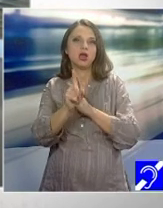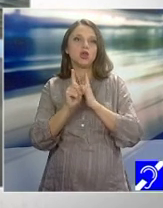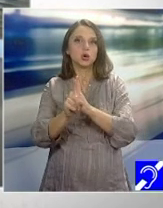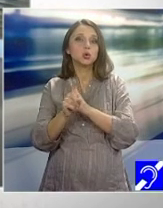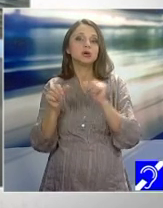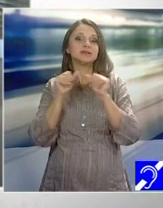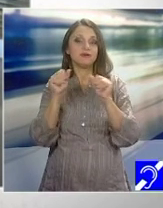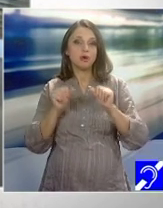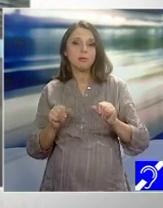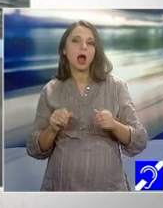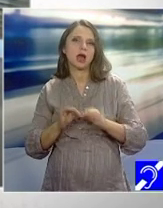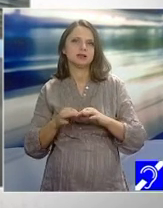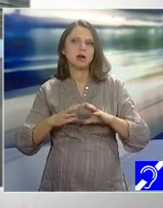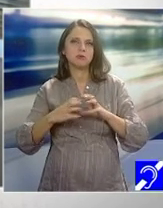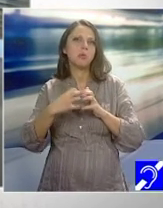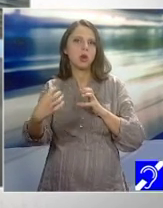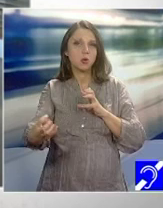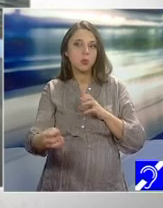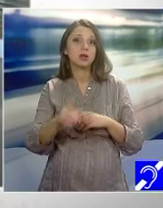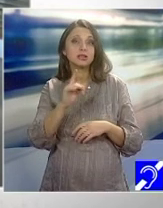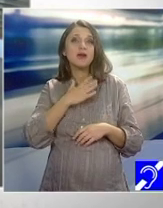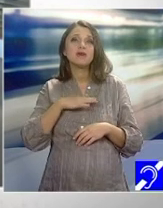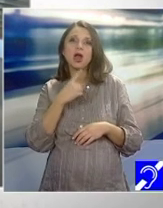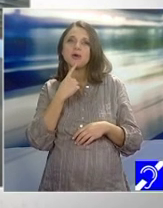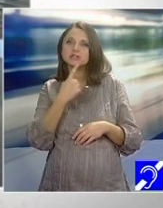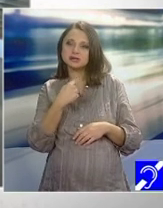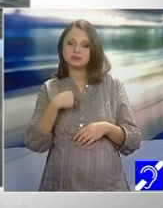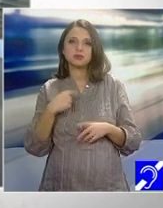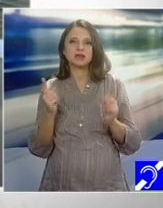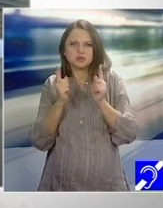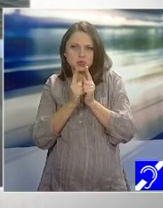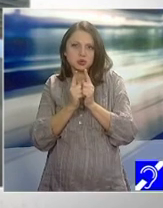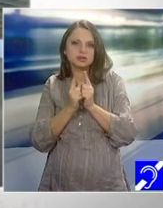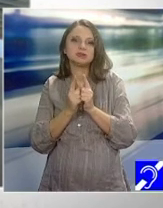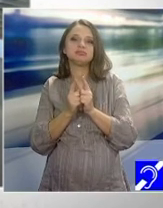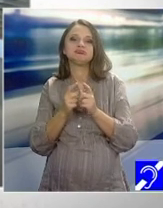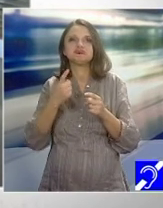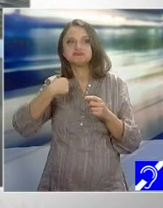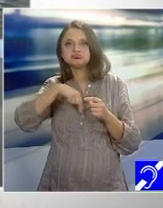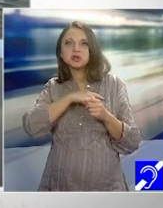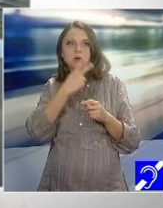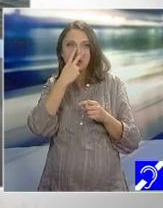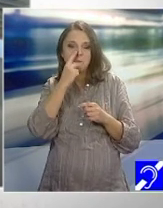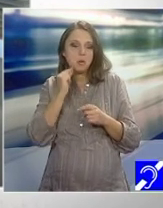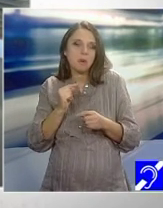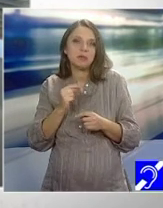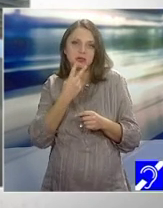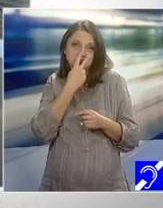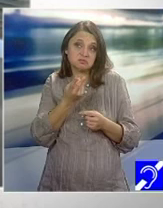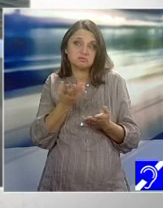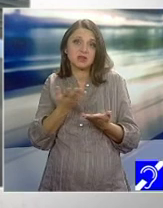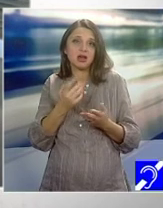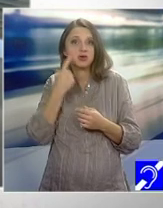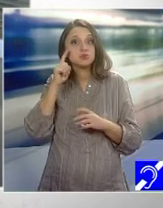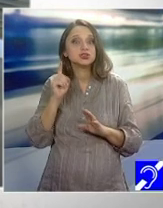muncă, foarte multe sesiuni. Vreau pe scurt să vă rog să ne spuneți acum, pentru noi ceilalți din populația generală care nu am fost